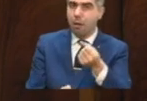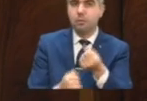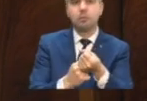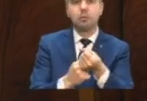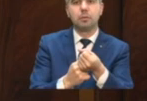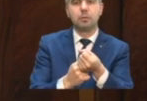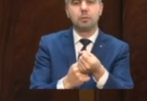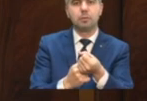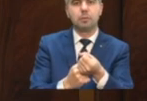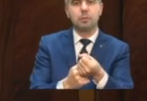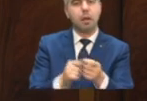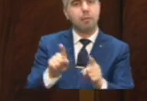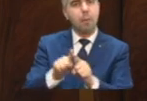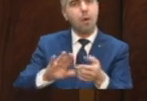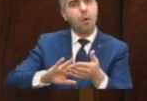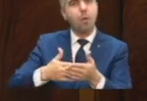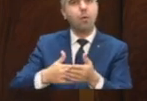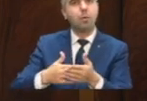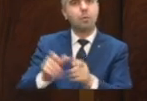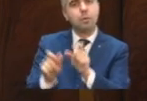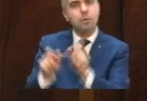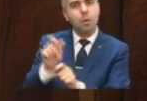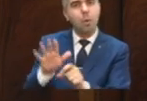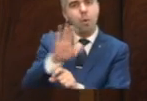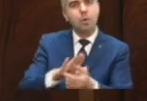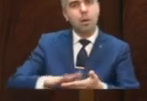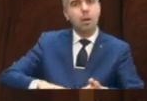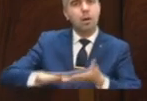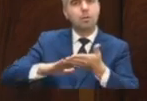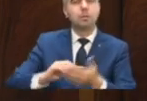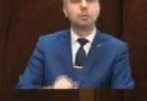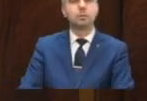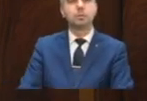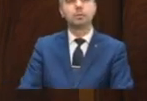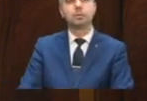ثقه النفس ونوصلوا ولادنا لهذا المستوى الا سمحتوا.